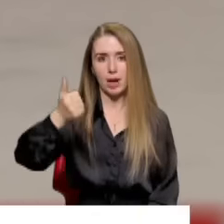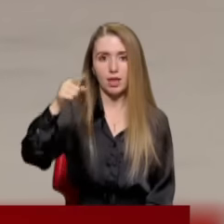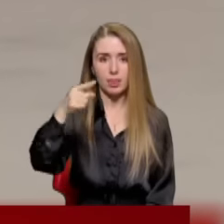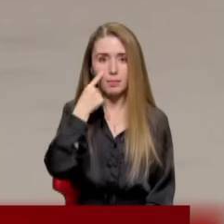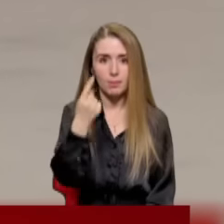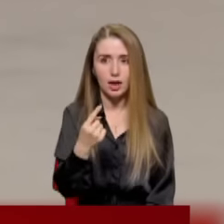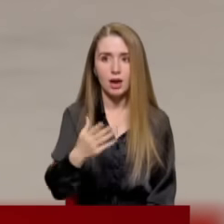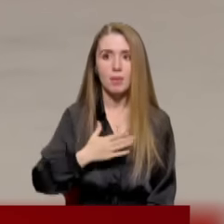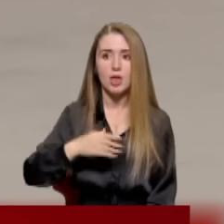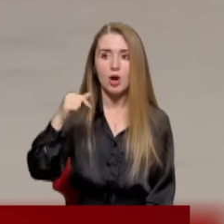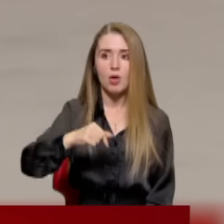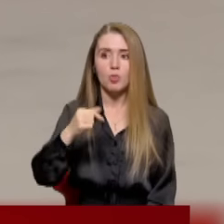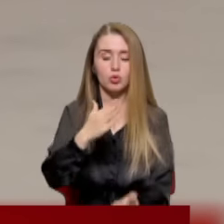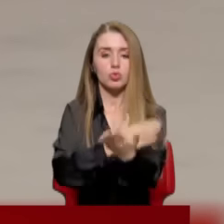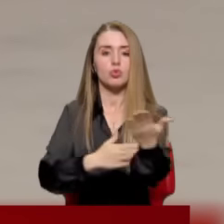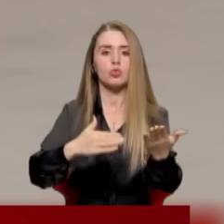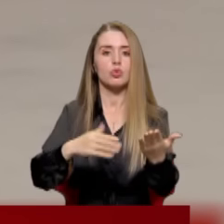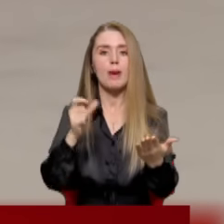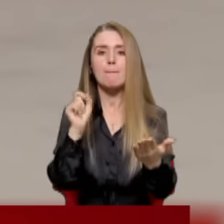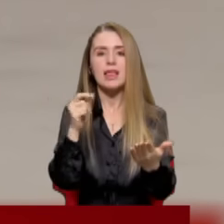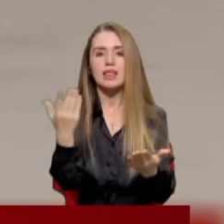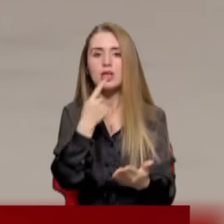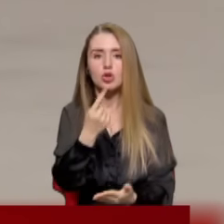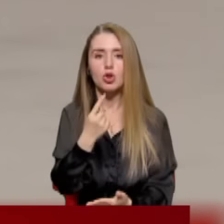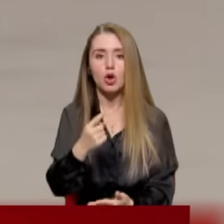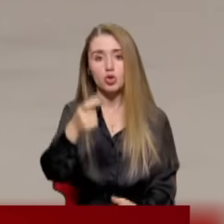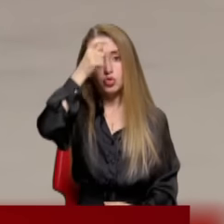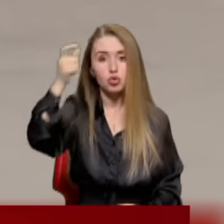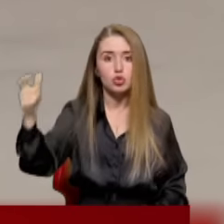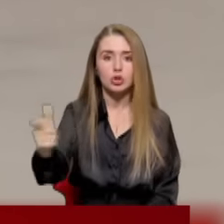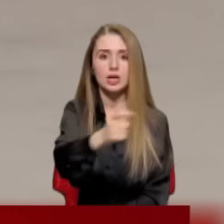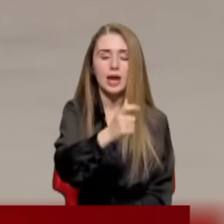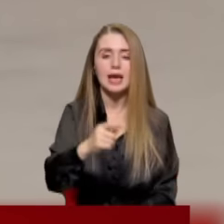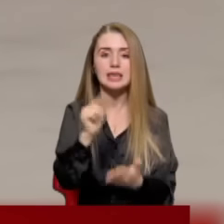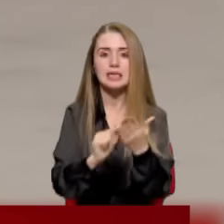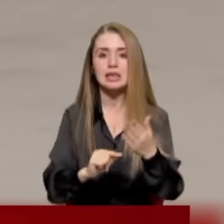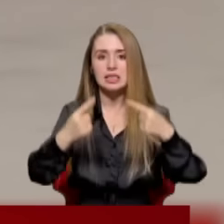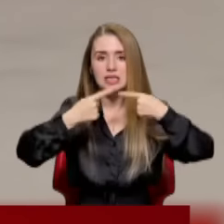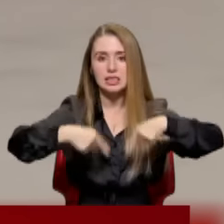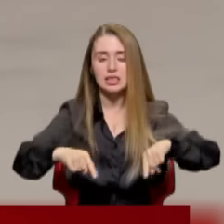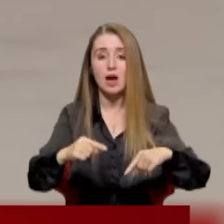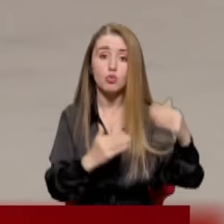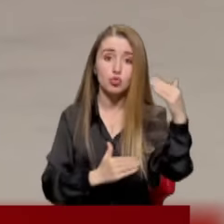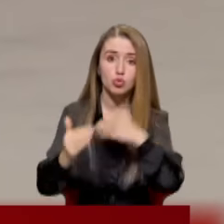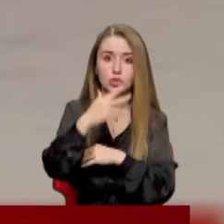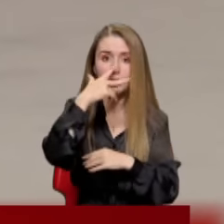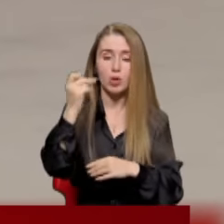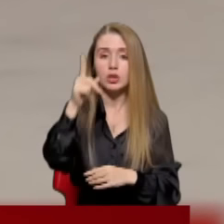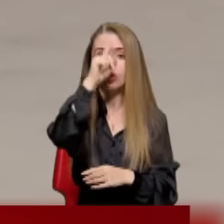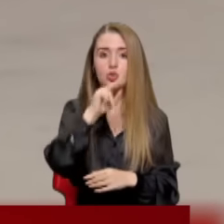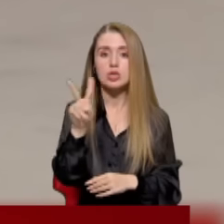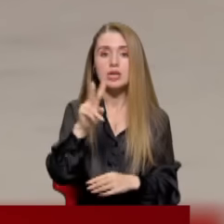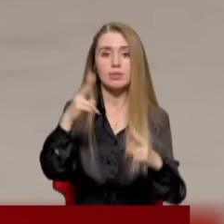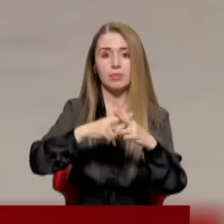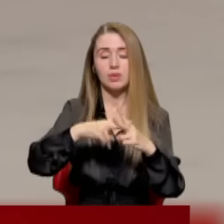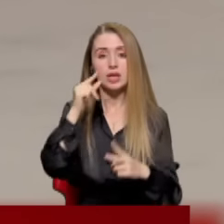Bakın, bana bugün gelen bir mail diyor ki Türkiye çapında yazılı sınavda derece yapmış 120 emniyet